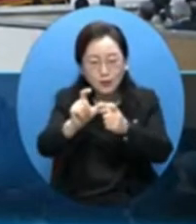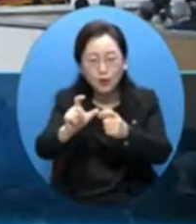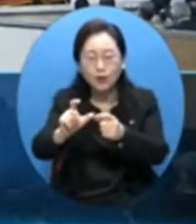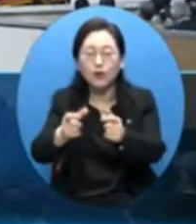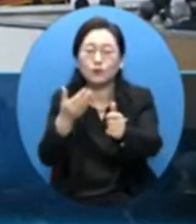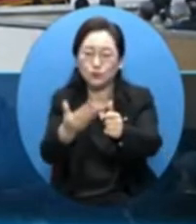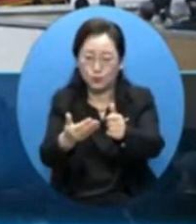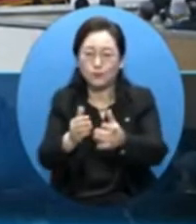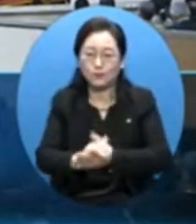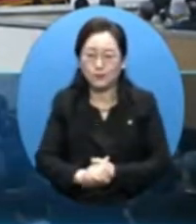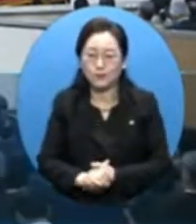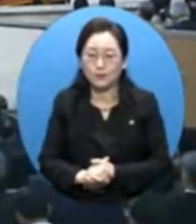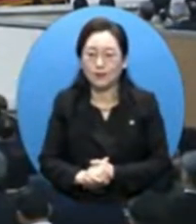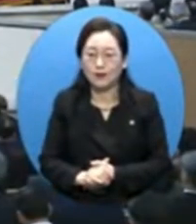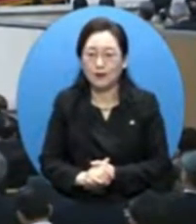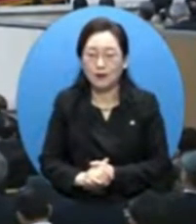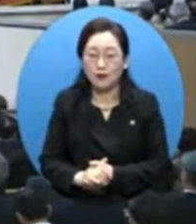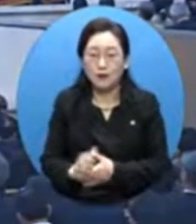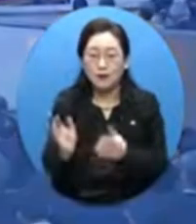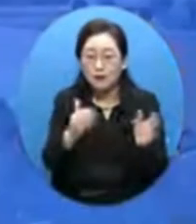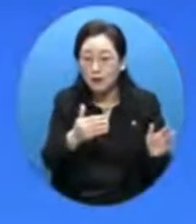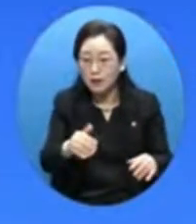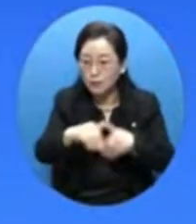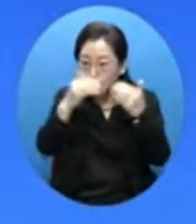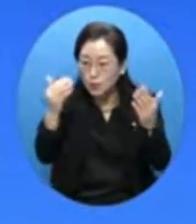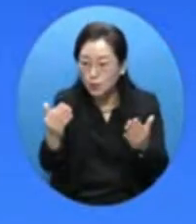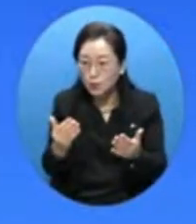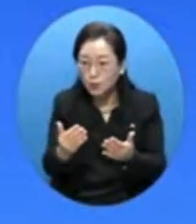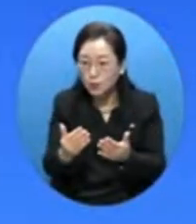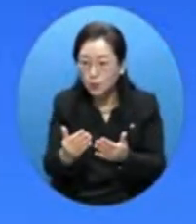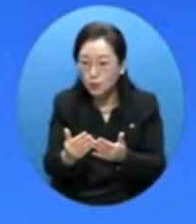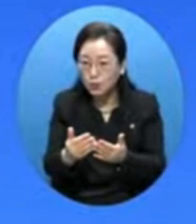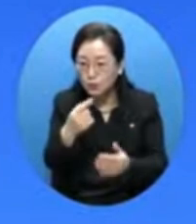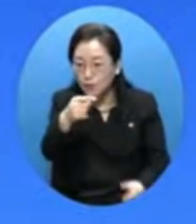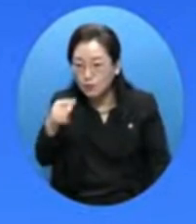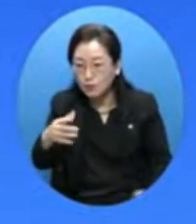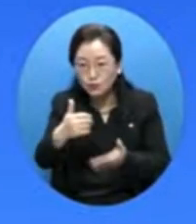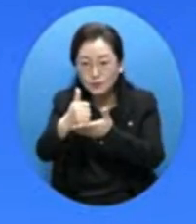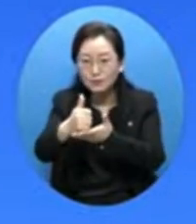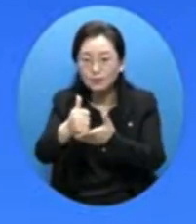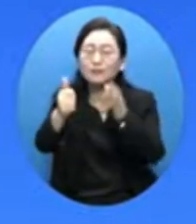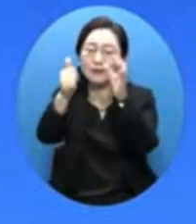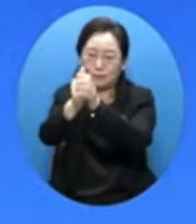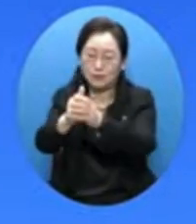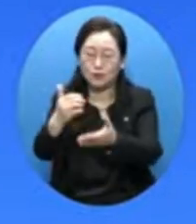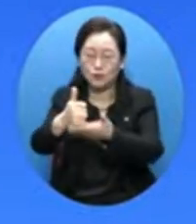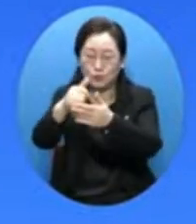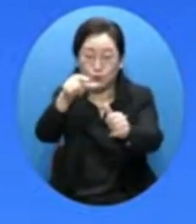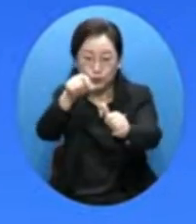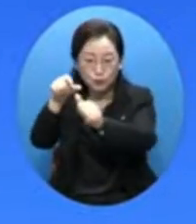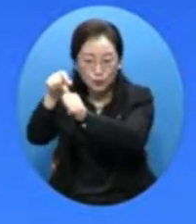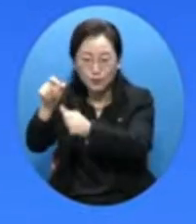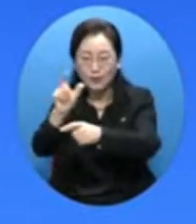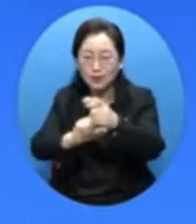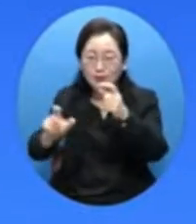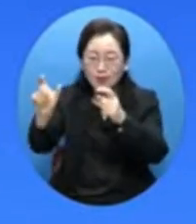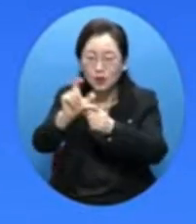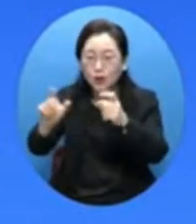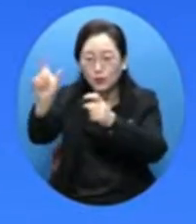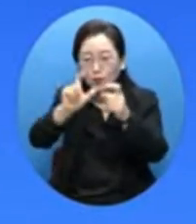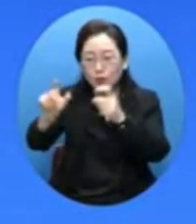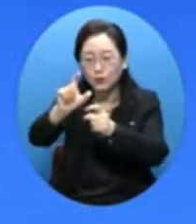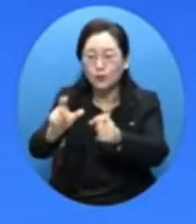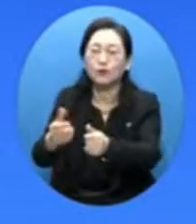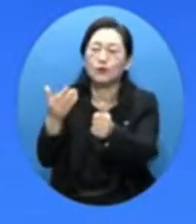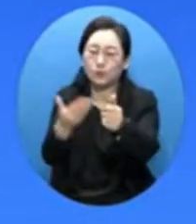하시니라. 그러나 이 모든 것을 우리 주님이 하신 것입니다. 주께서 구원받는 사람을 날마다 더하게